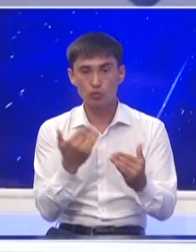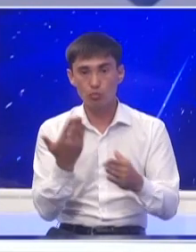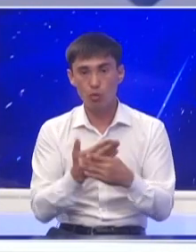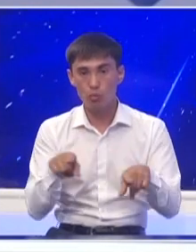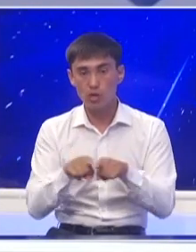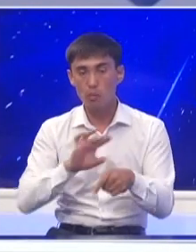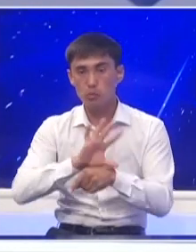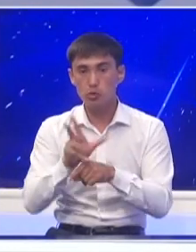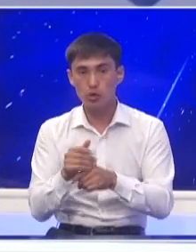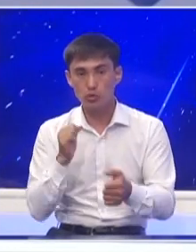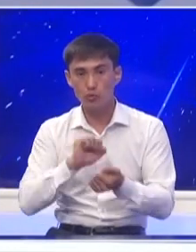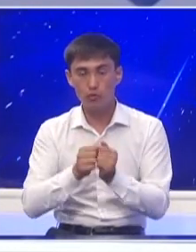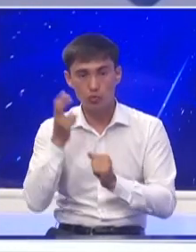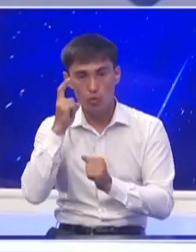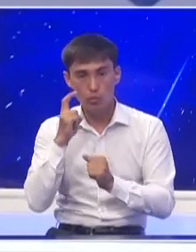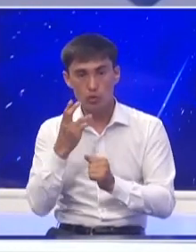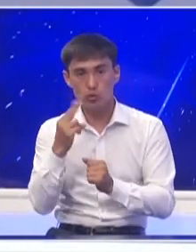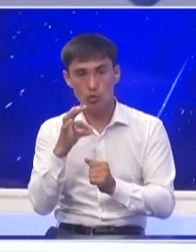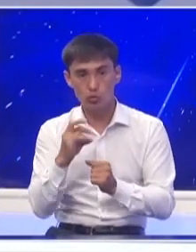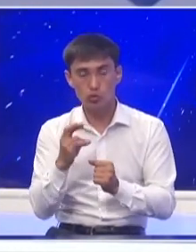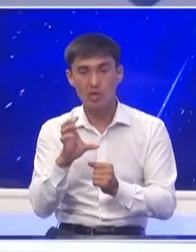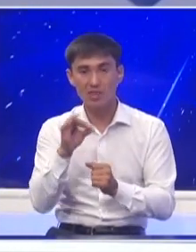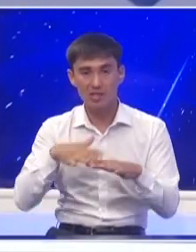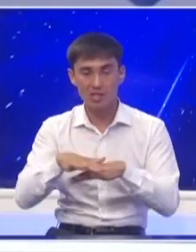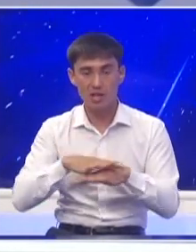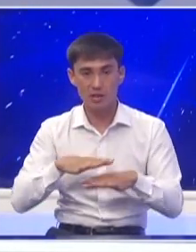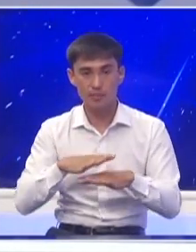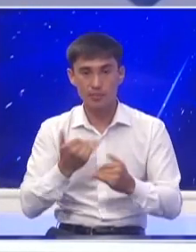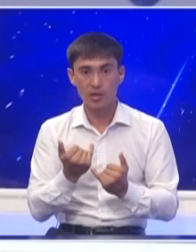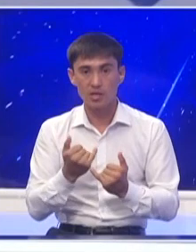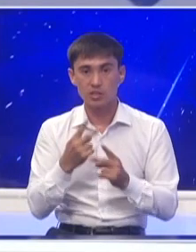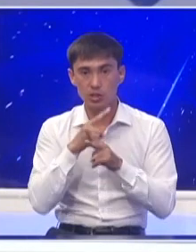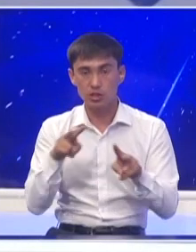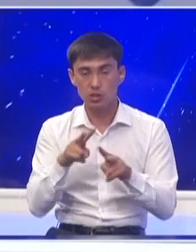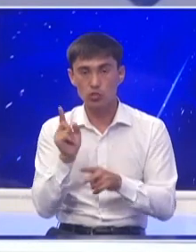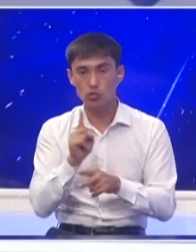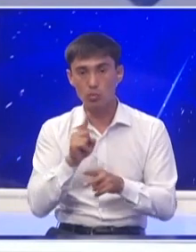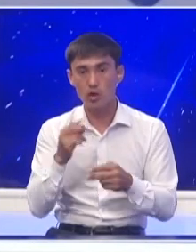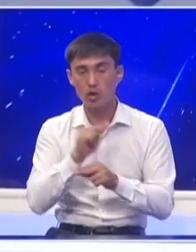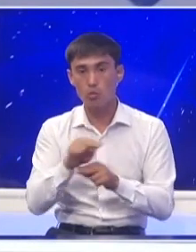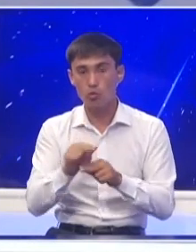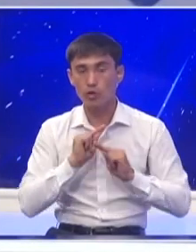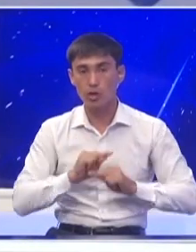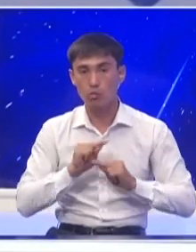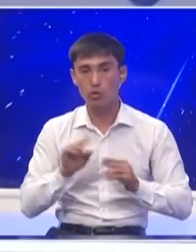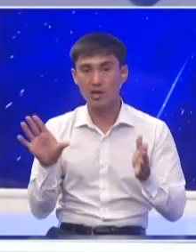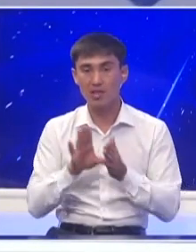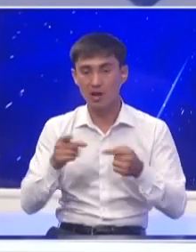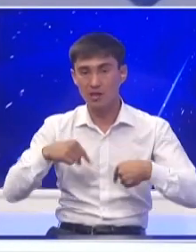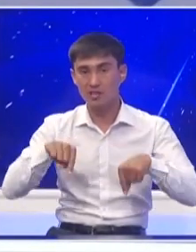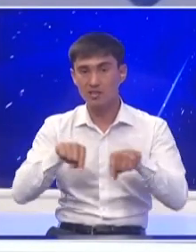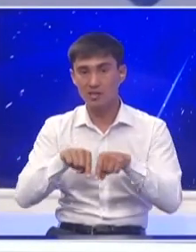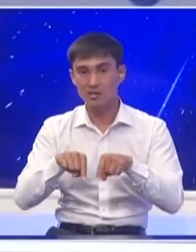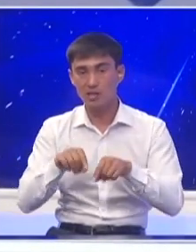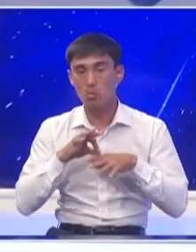по обеспечению твердым топливом социально уязвимых слоев населения, следить за тем, чтобы ремонтные работы